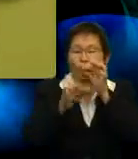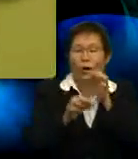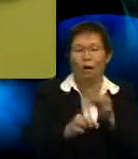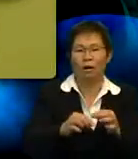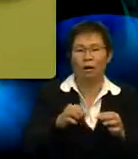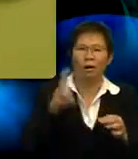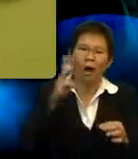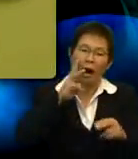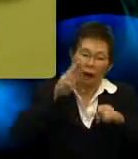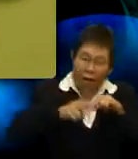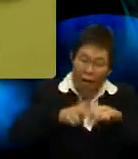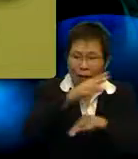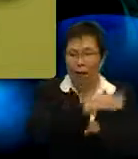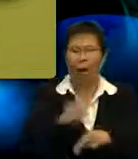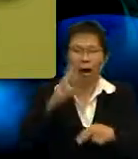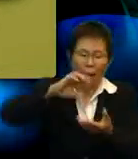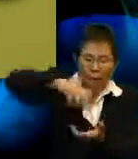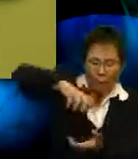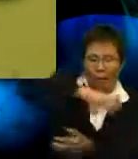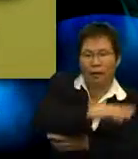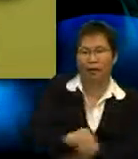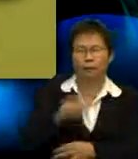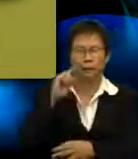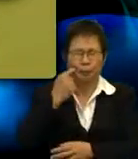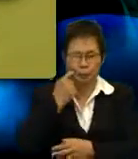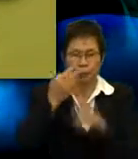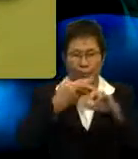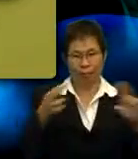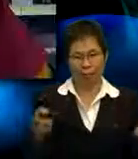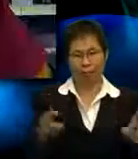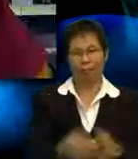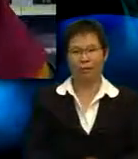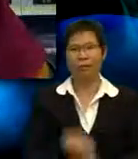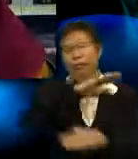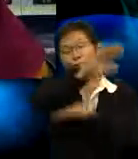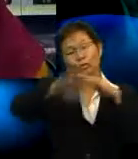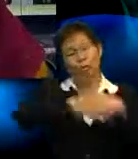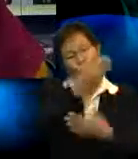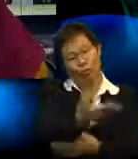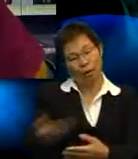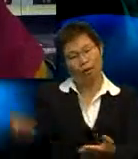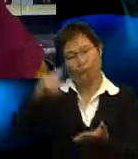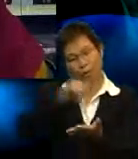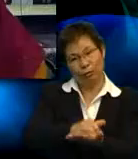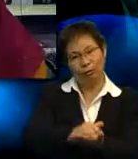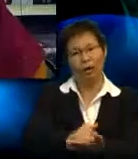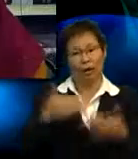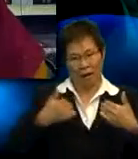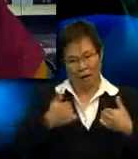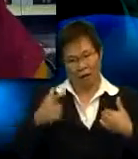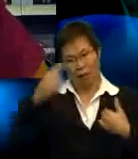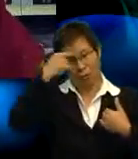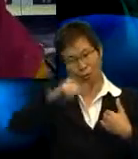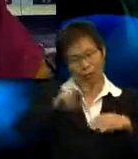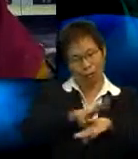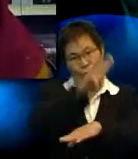garam, air paip dan cuka disediakan. Semua bahan-bahan itu adalah untuk